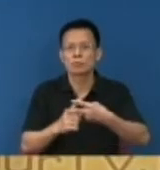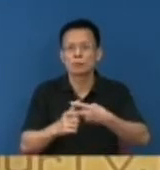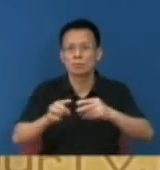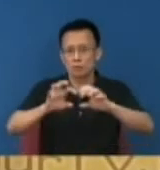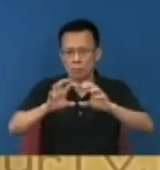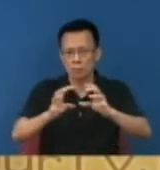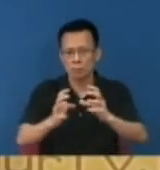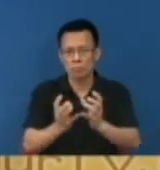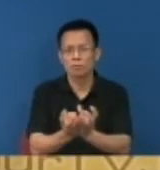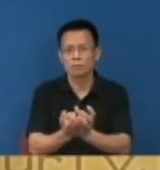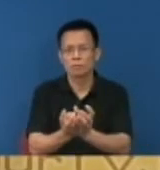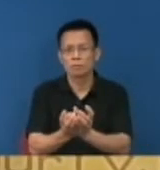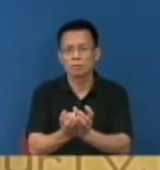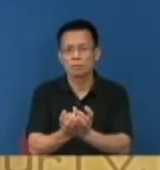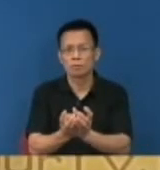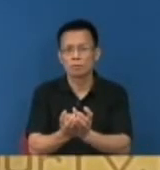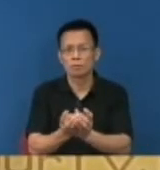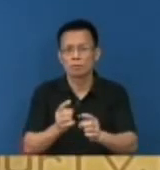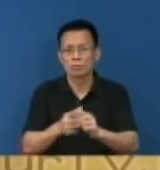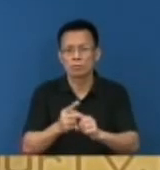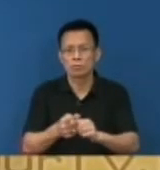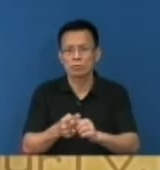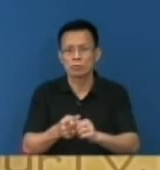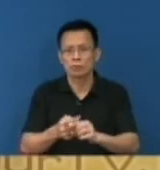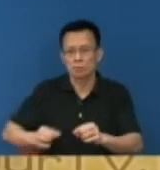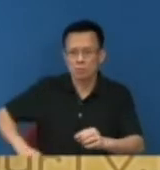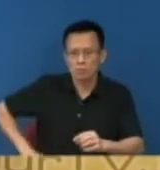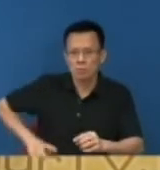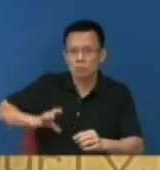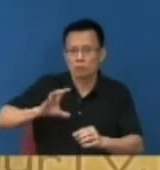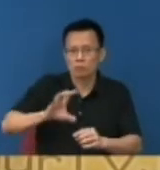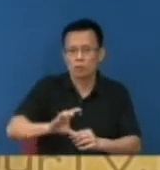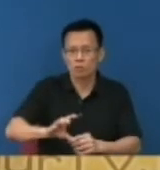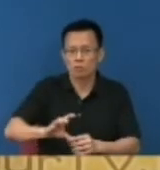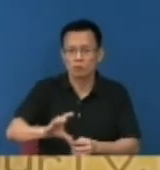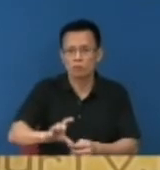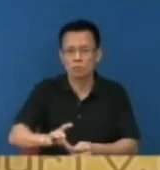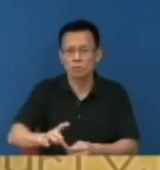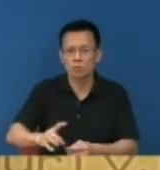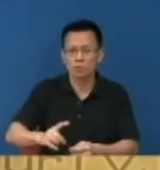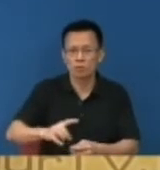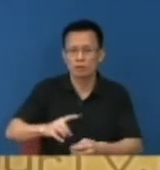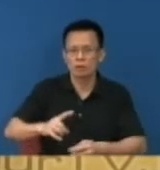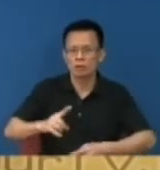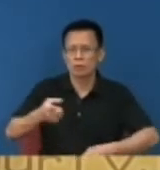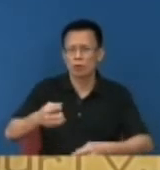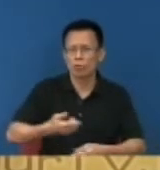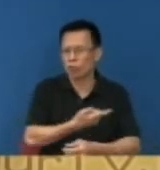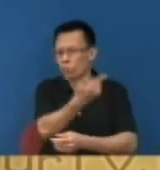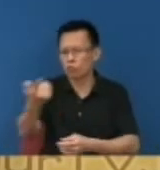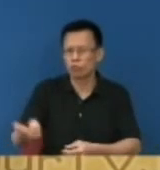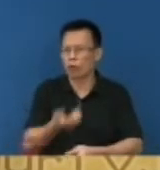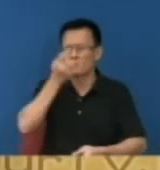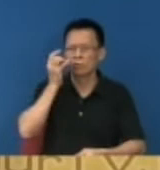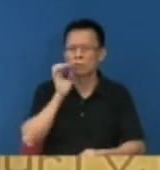在這個社會福利團體裡面實行所謂整筆個撥款，造成天怒人怨，造成肥上瘦